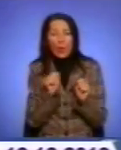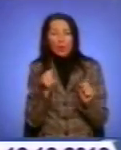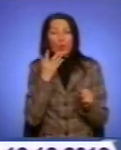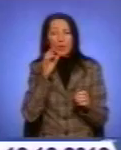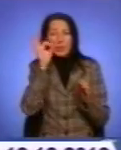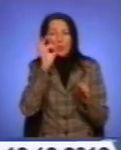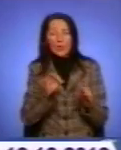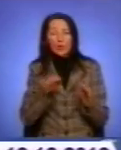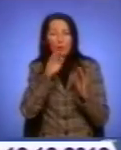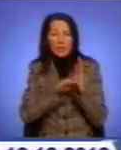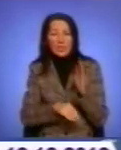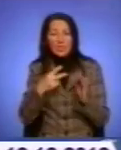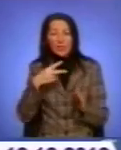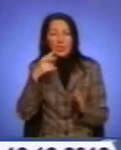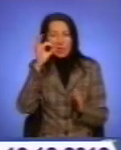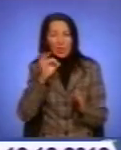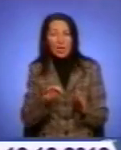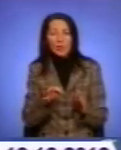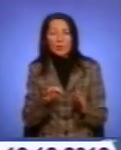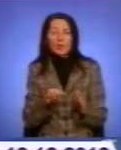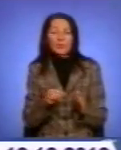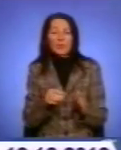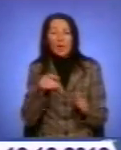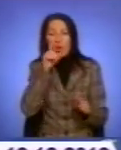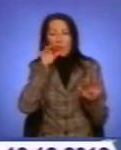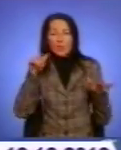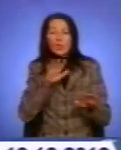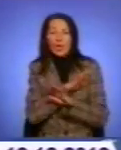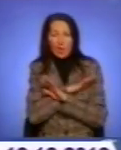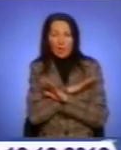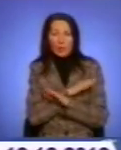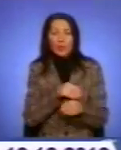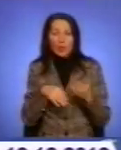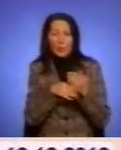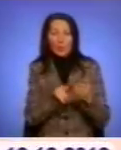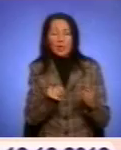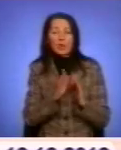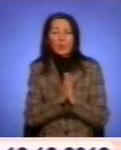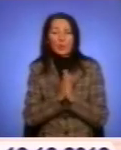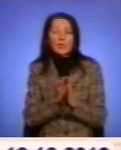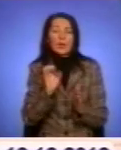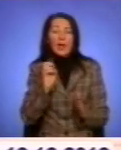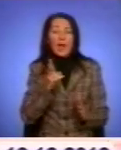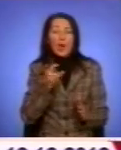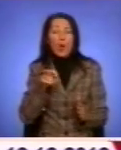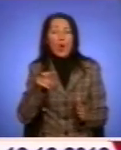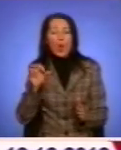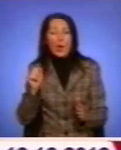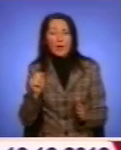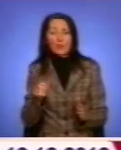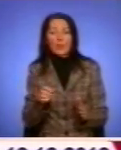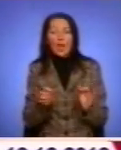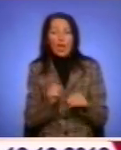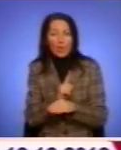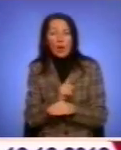градусів, спостерігається масовий падіж пернатих. Допомогти їм закликають екологи. Оптимальна температура, при якій